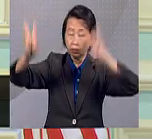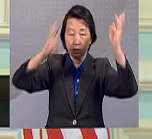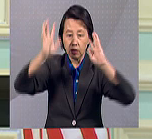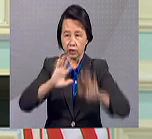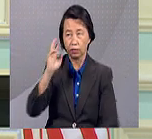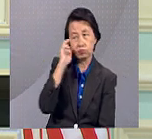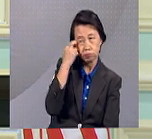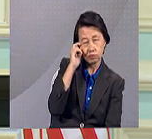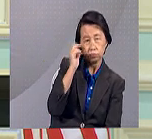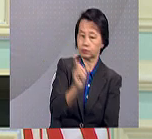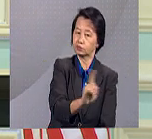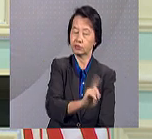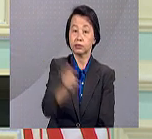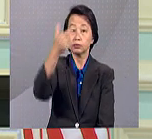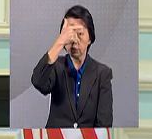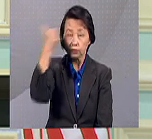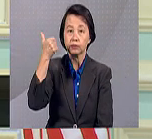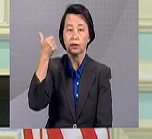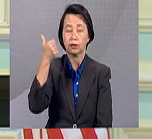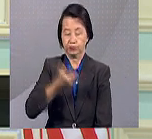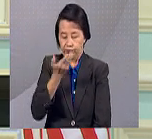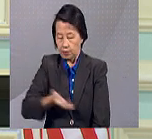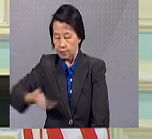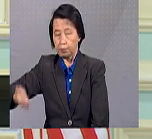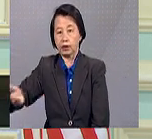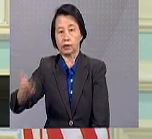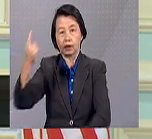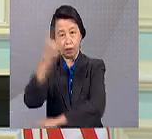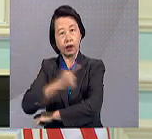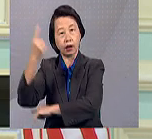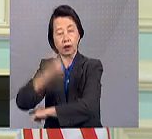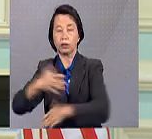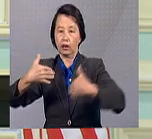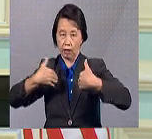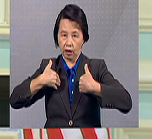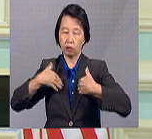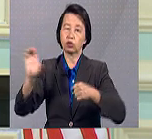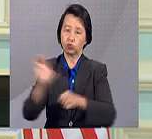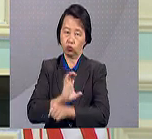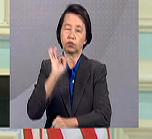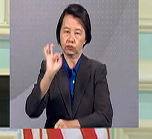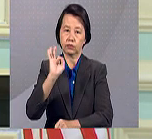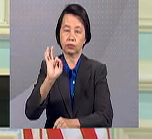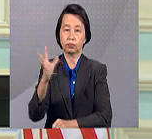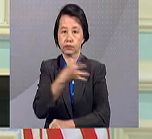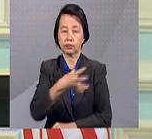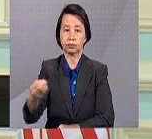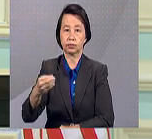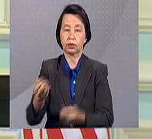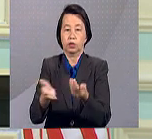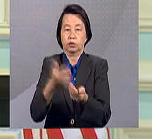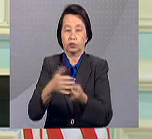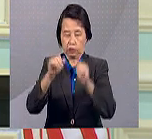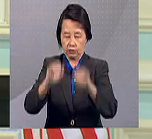ragu kerana barang keperluan adalah mencukupi dan